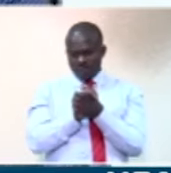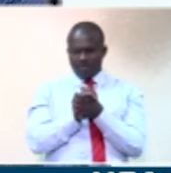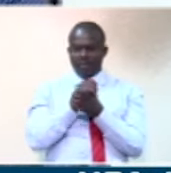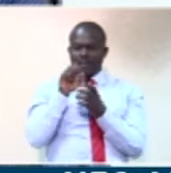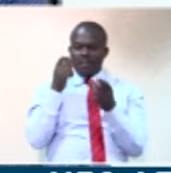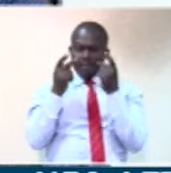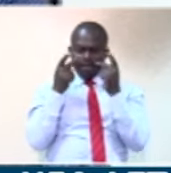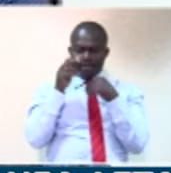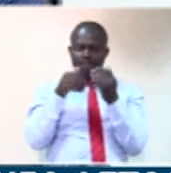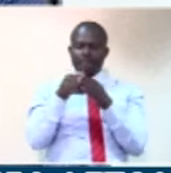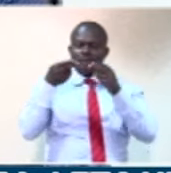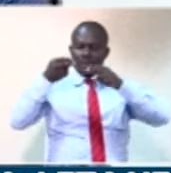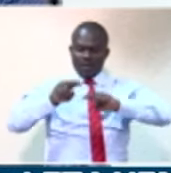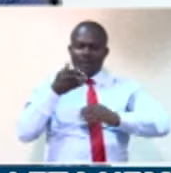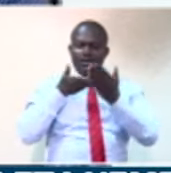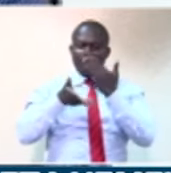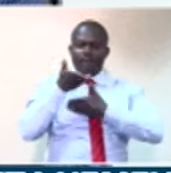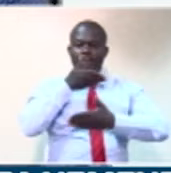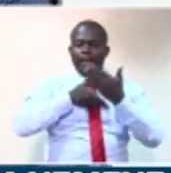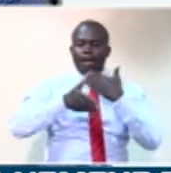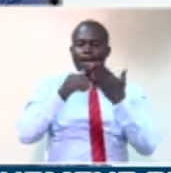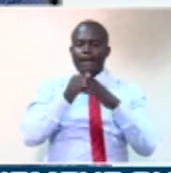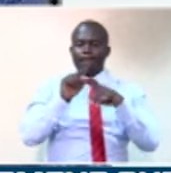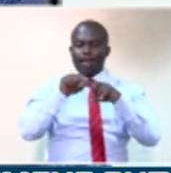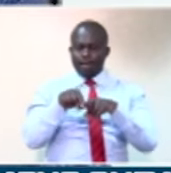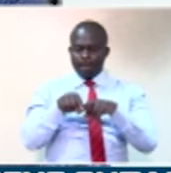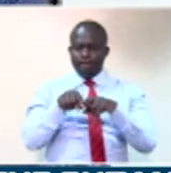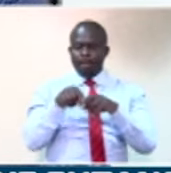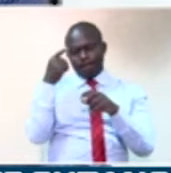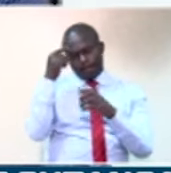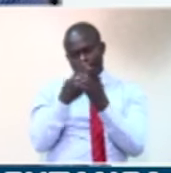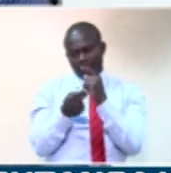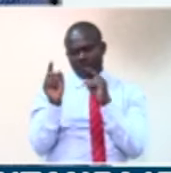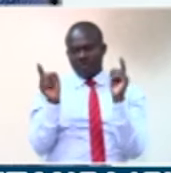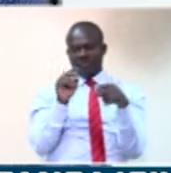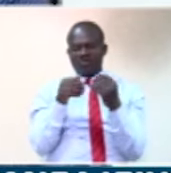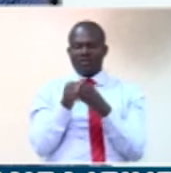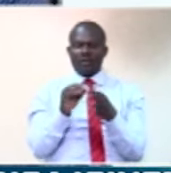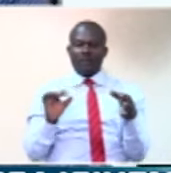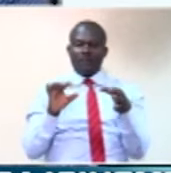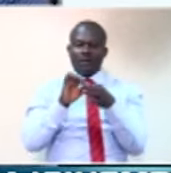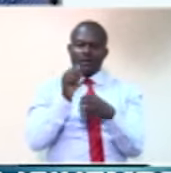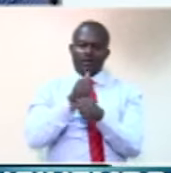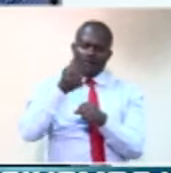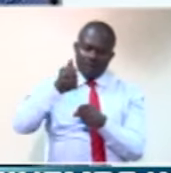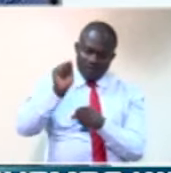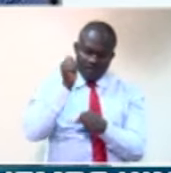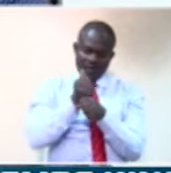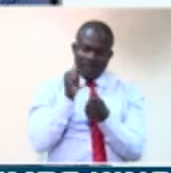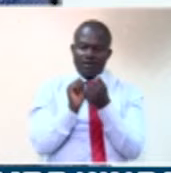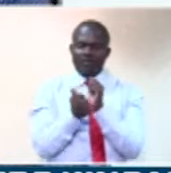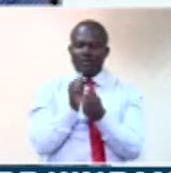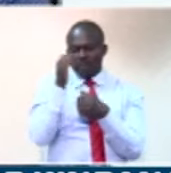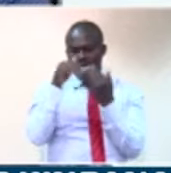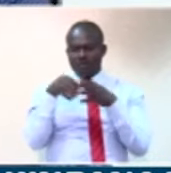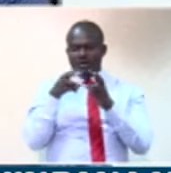kurebwa no kuvuga ngo habeho ibiganiro bishingiye ku mpande zombi zibihuzamwe abikorera n'abakora siporo,